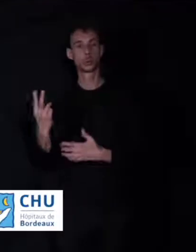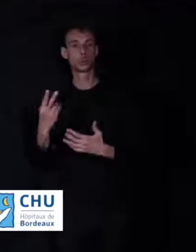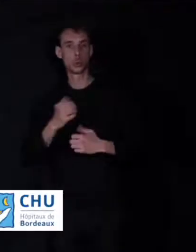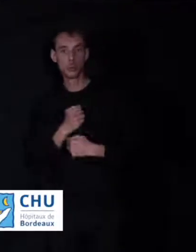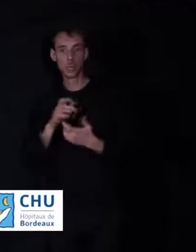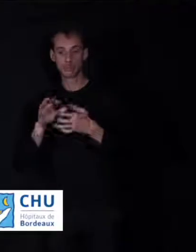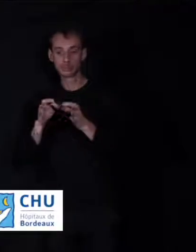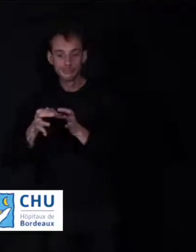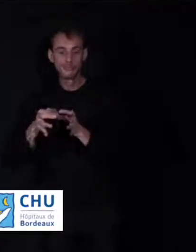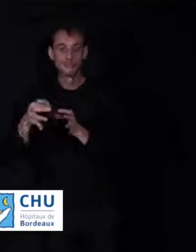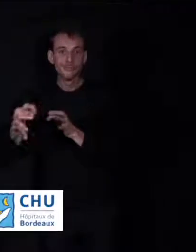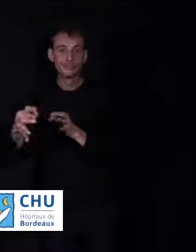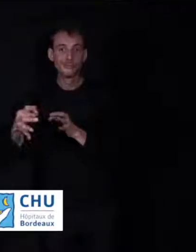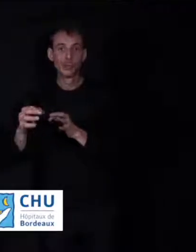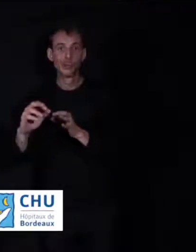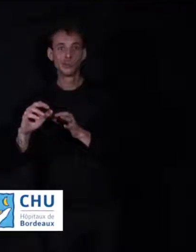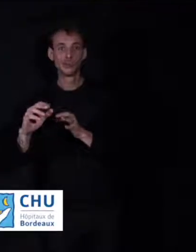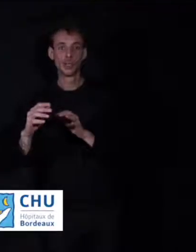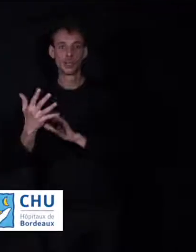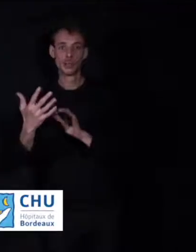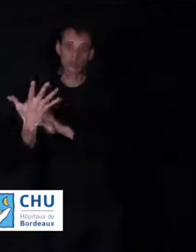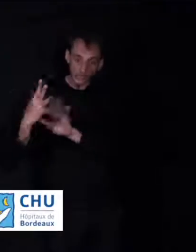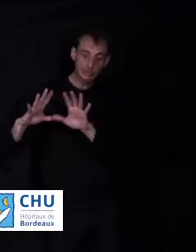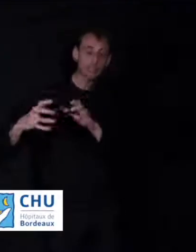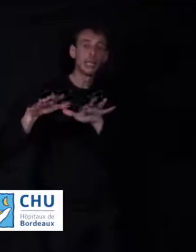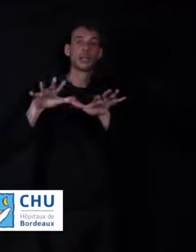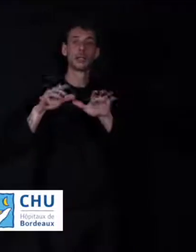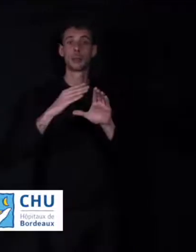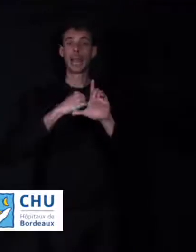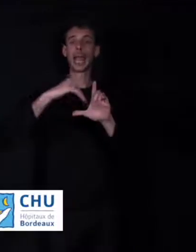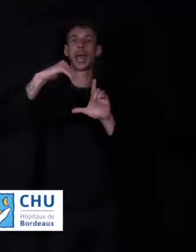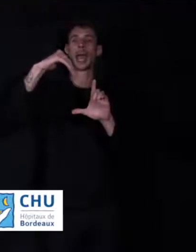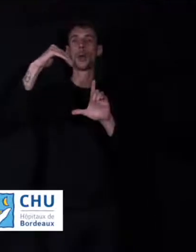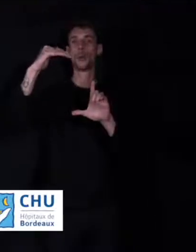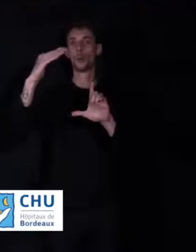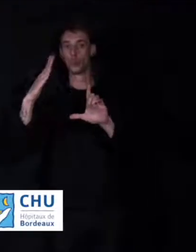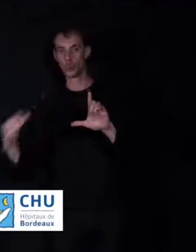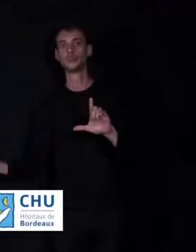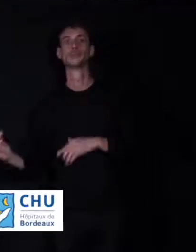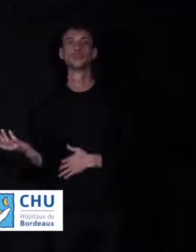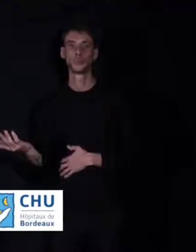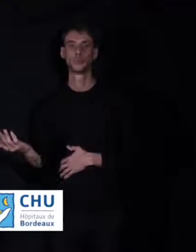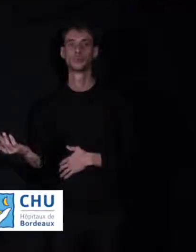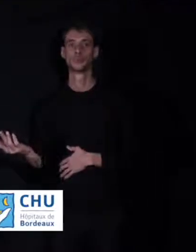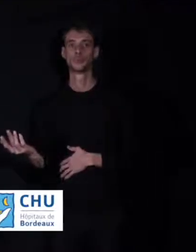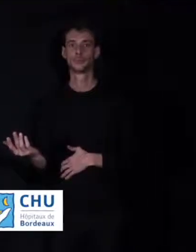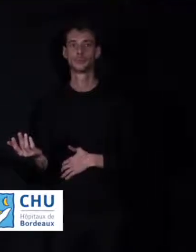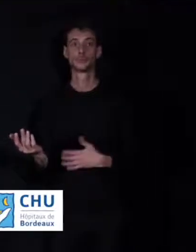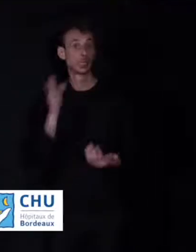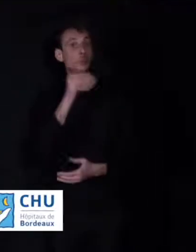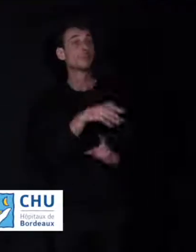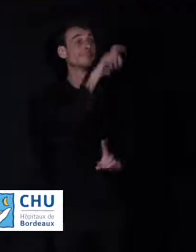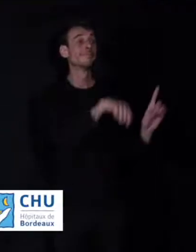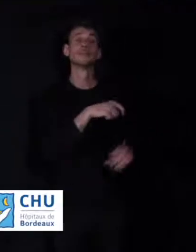petit, le caractère exponentiel va disparaître. Et c'est ce que dit le docteur Martin. Ce que veut